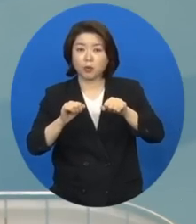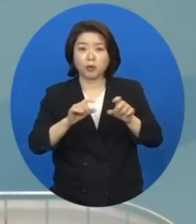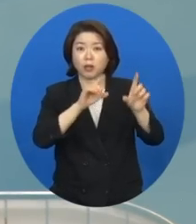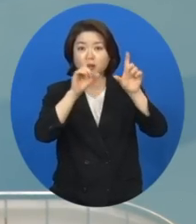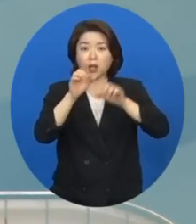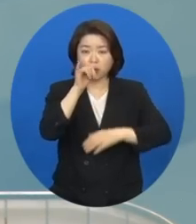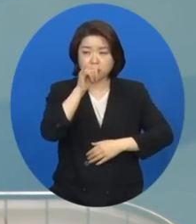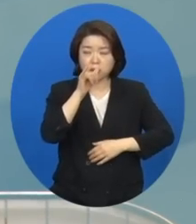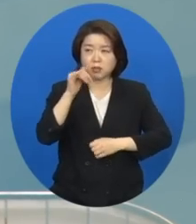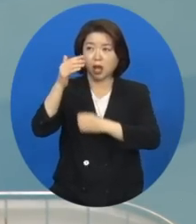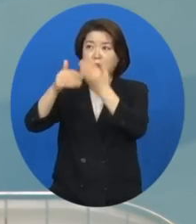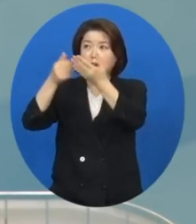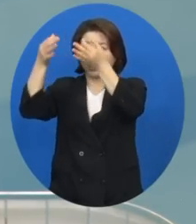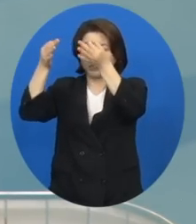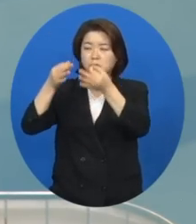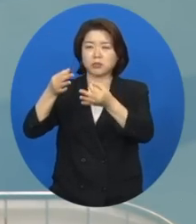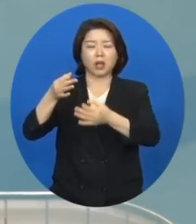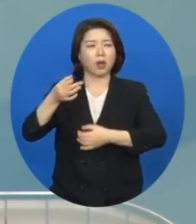막히겠어요.